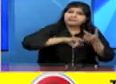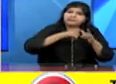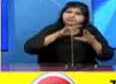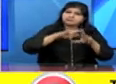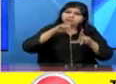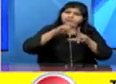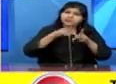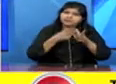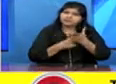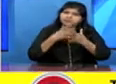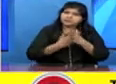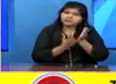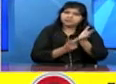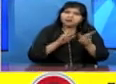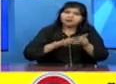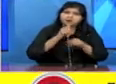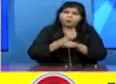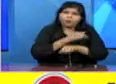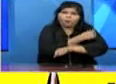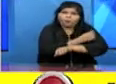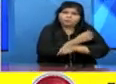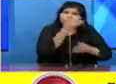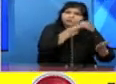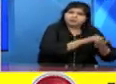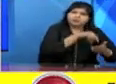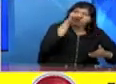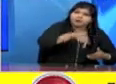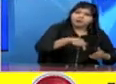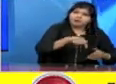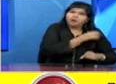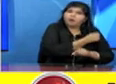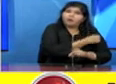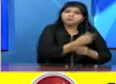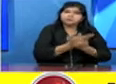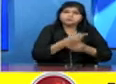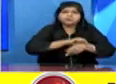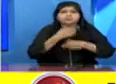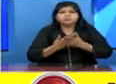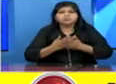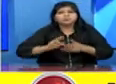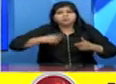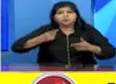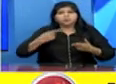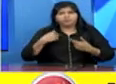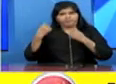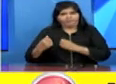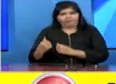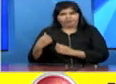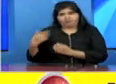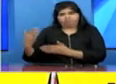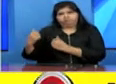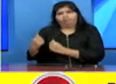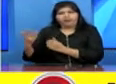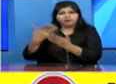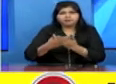और हमको इन्होंने सफदरजंग हॉस्पिटल छोड़ दिया। सफदरजंग हॉस्पिटल में डॉक्टर्स ने ऑलरेडी वो खड़े थे वहाँ पर गेट पे। तो